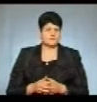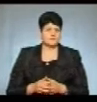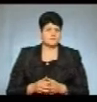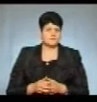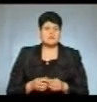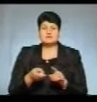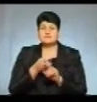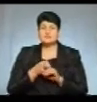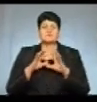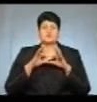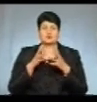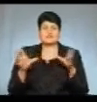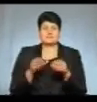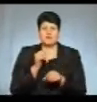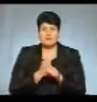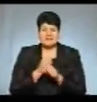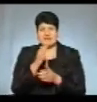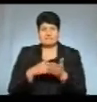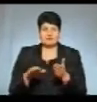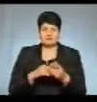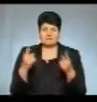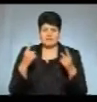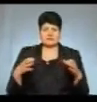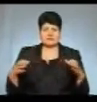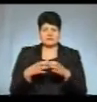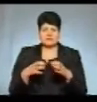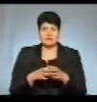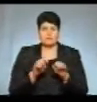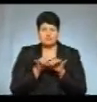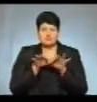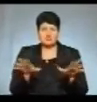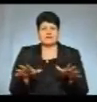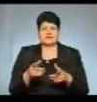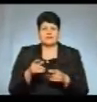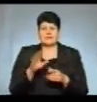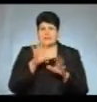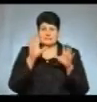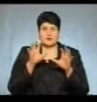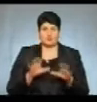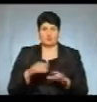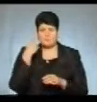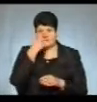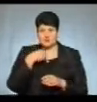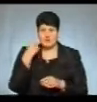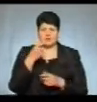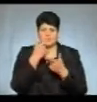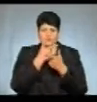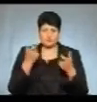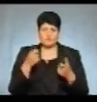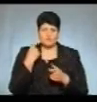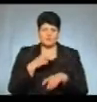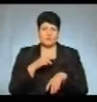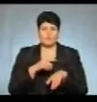У рамках міжнародної співпраці ліквідовано потужний віртуальний канал поширення незаконної персональної інформації, повідомляє Нацполіція